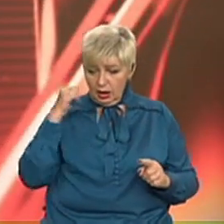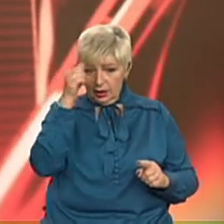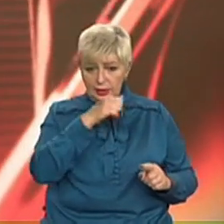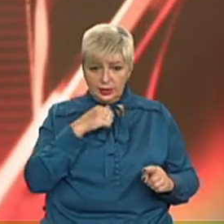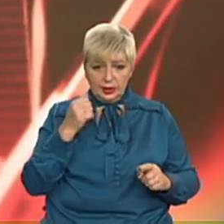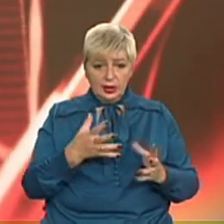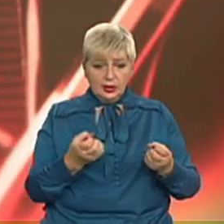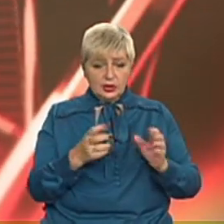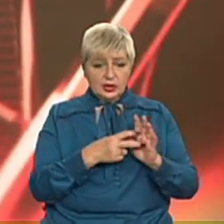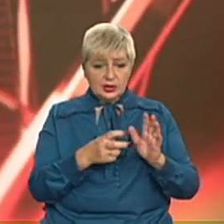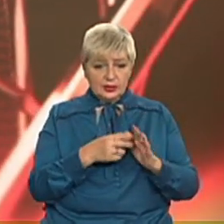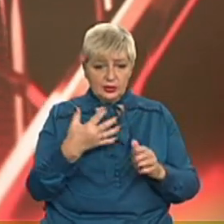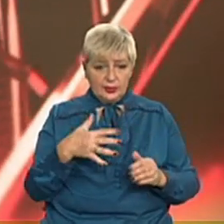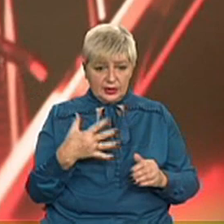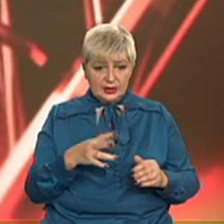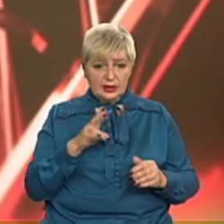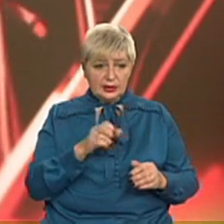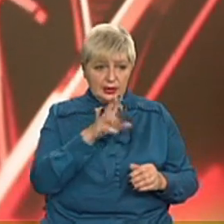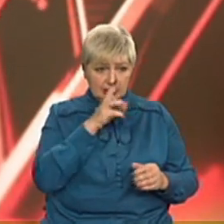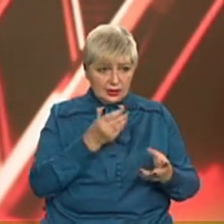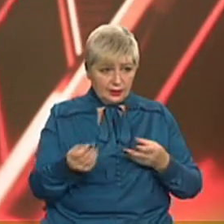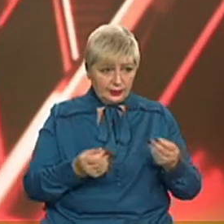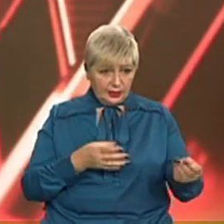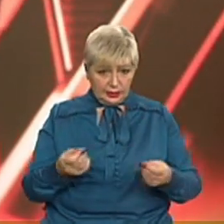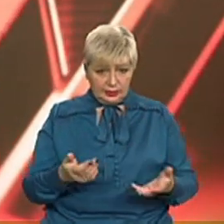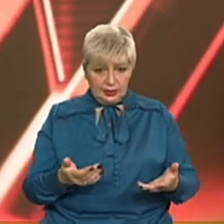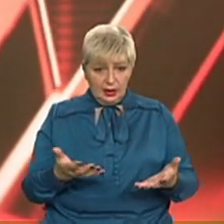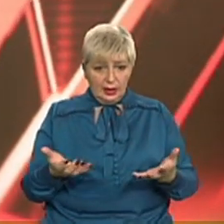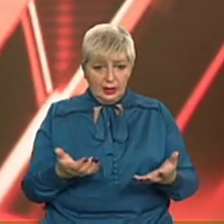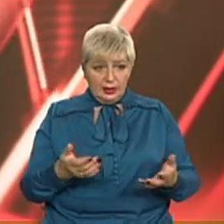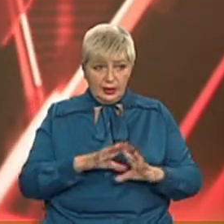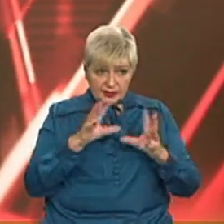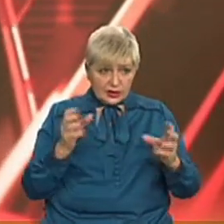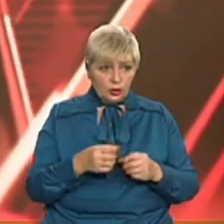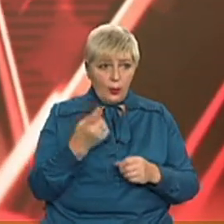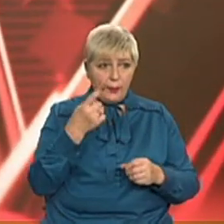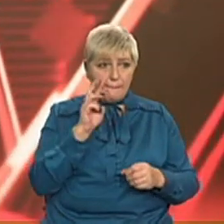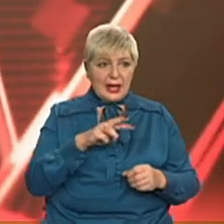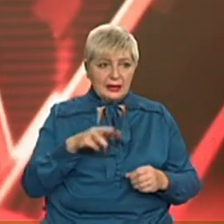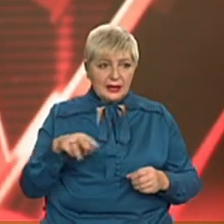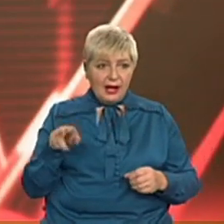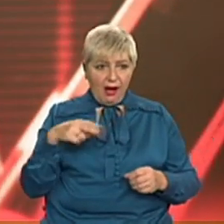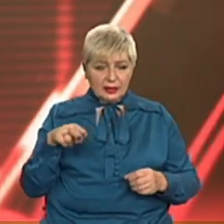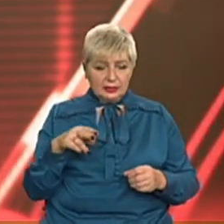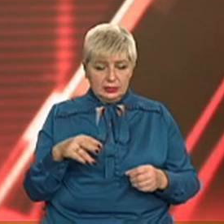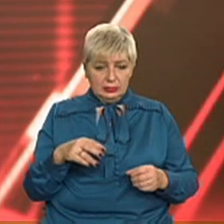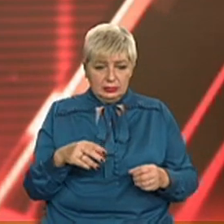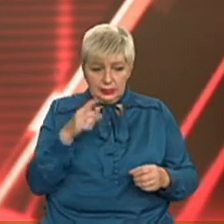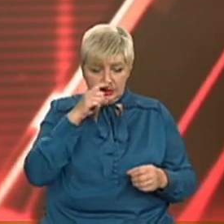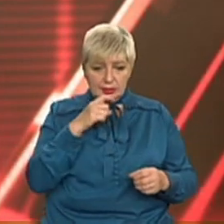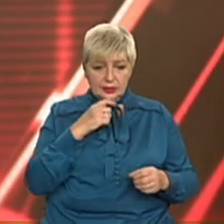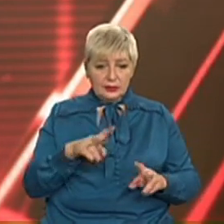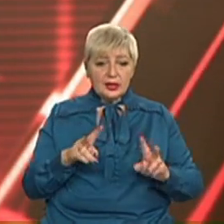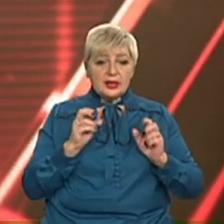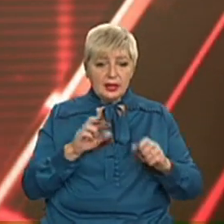ще 750 на зарплату і десь, ну, в цілому взагалі десь мільярда на цю галузь. І ми не розуміємо, розуміємо, як